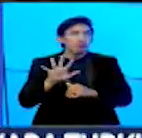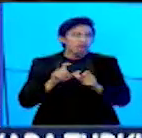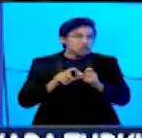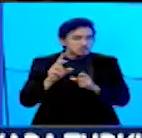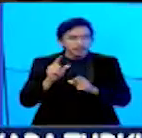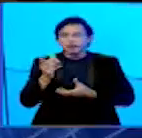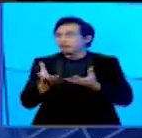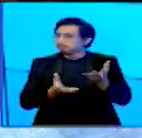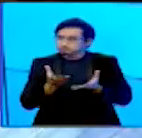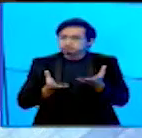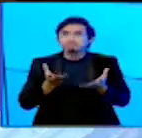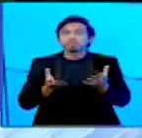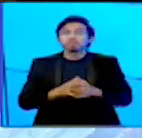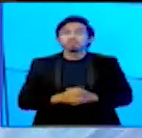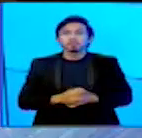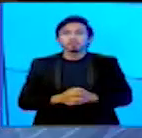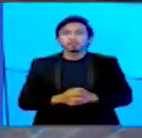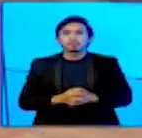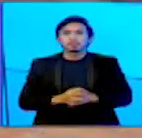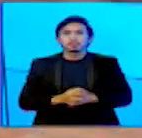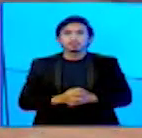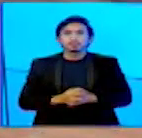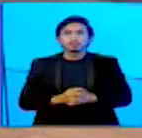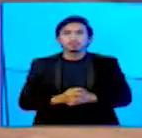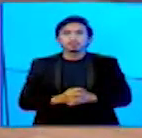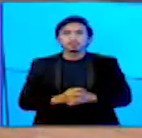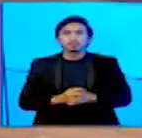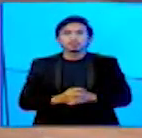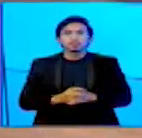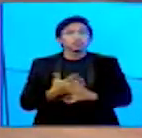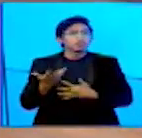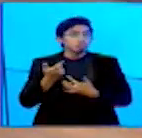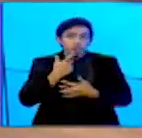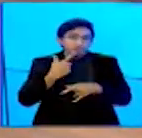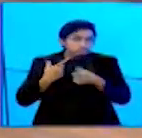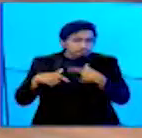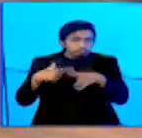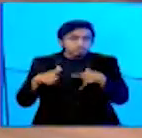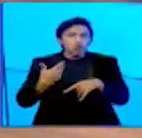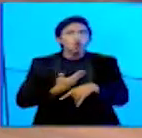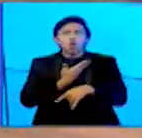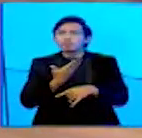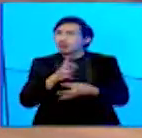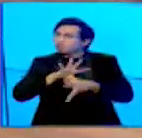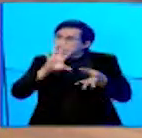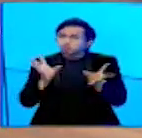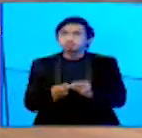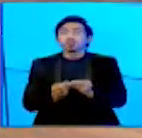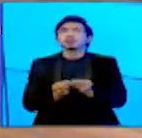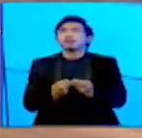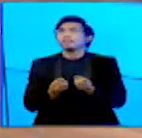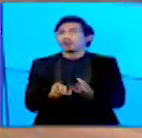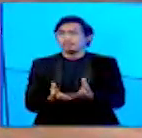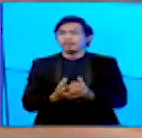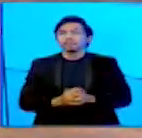ini bagaimana Apakah bapak bisa menceritakan Berapa jumlah korban total keseluruhan akibat gempa ini dan